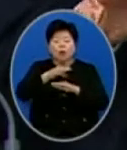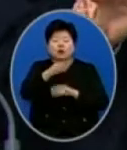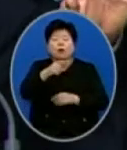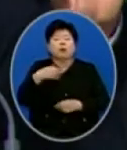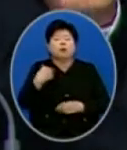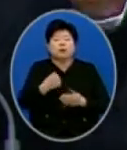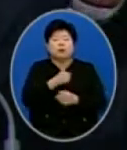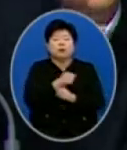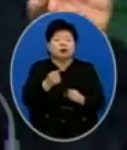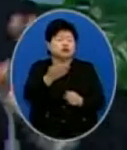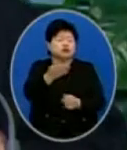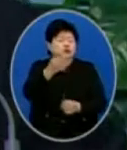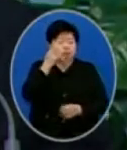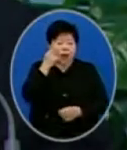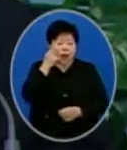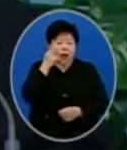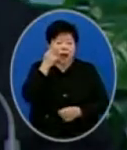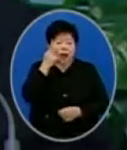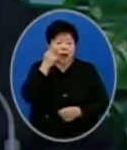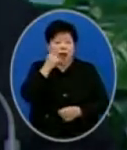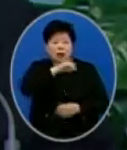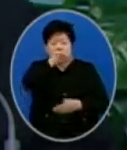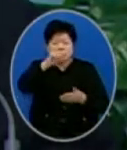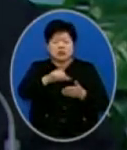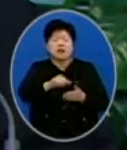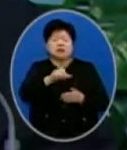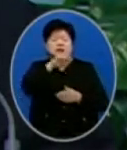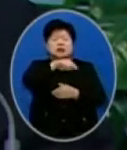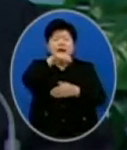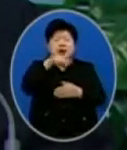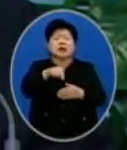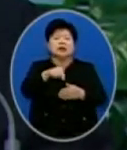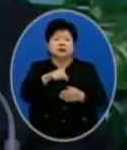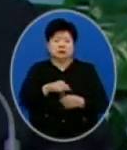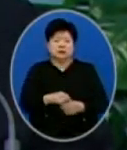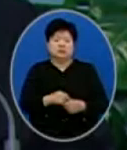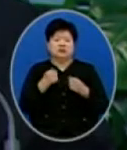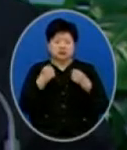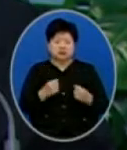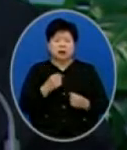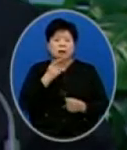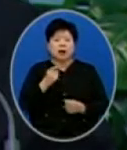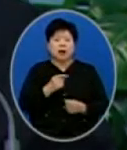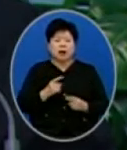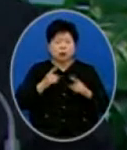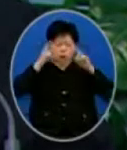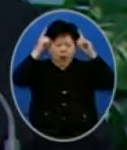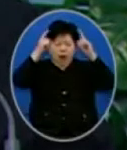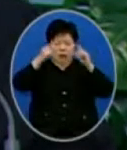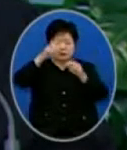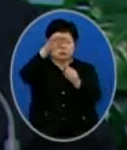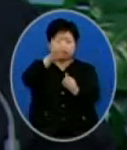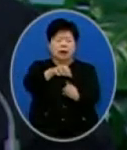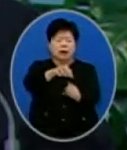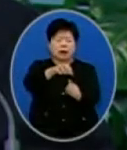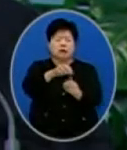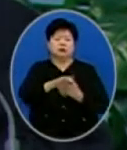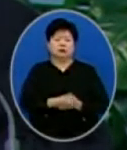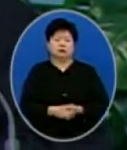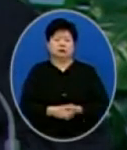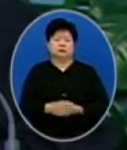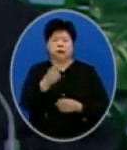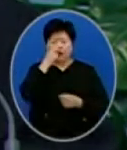너를 알 수도 없으니까 그랬다 너의 인생을 마쳐라 그런 마음으로 분노해서 잡아 넣었을 것입니다 여러분